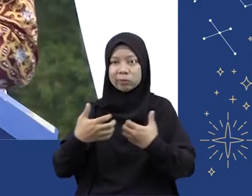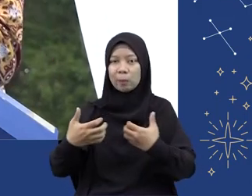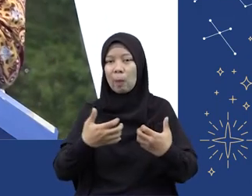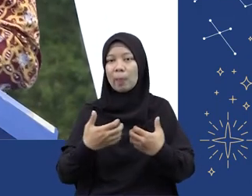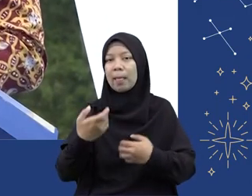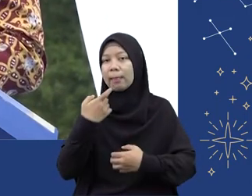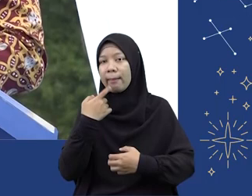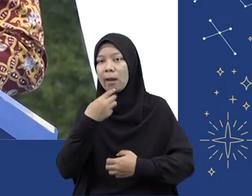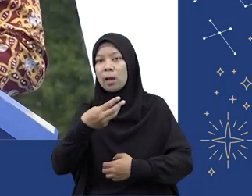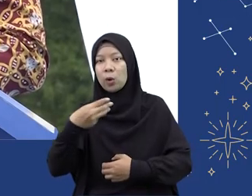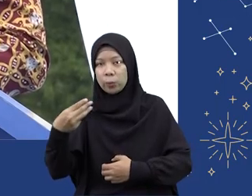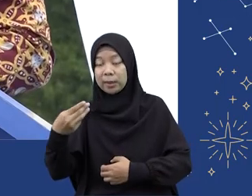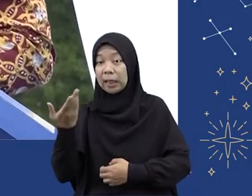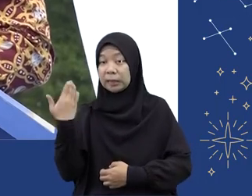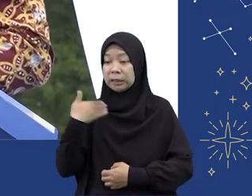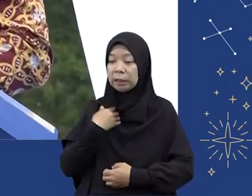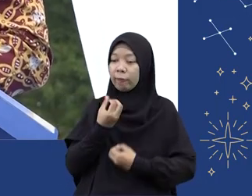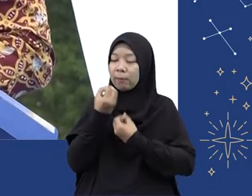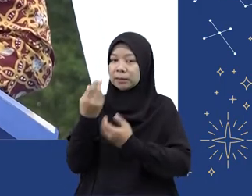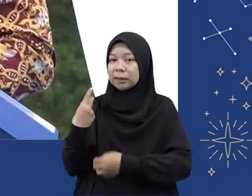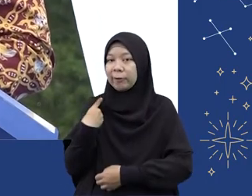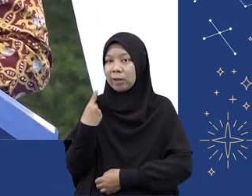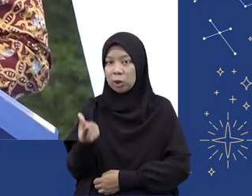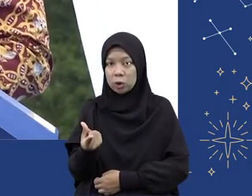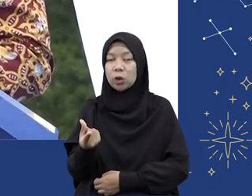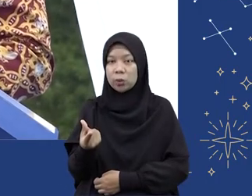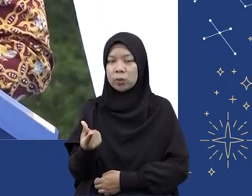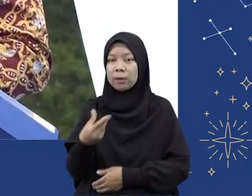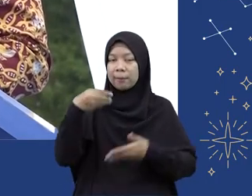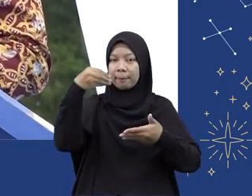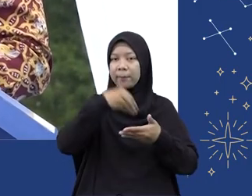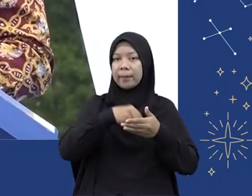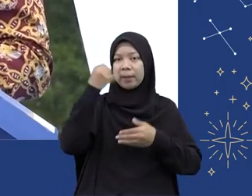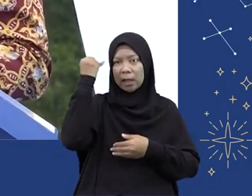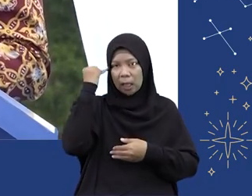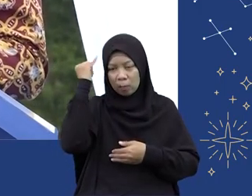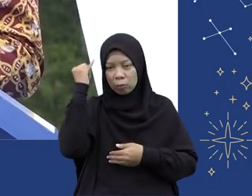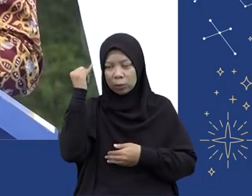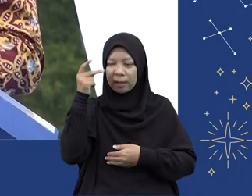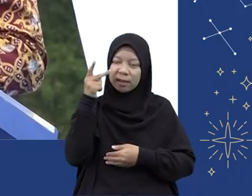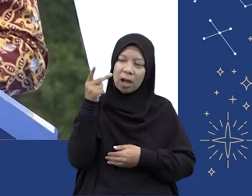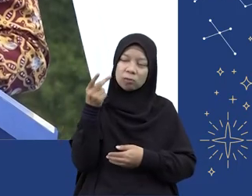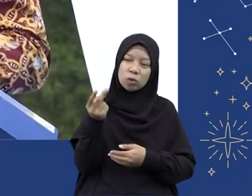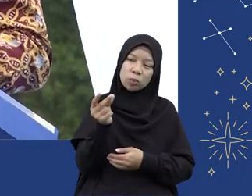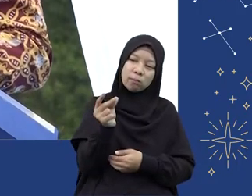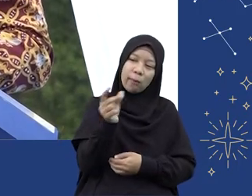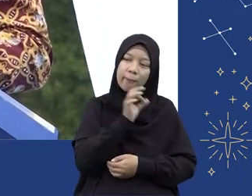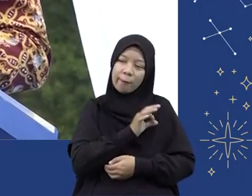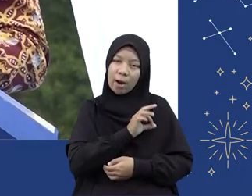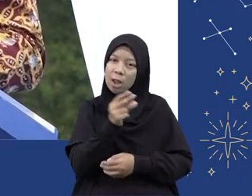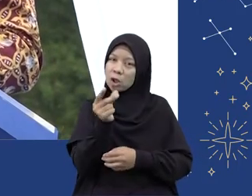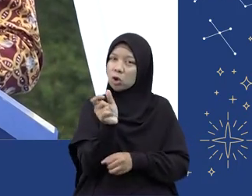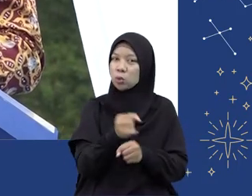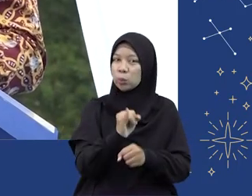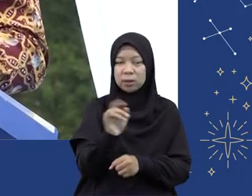tadi saya sampaikan ke ibu Rektor investasi di ilmu pengetahuan gak bisa diukur untung rugi Pak Ya ini adalah perjalanan